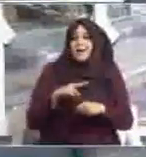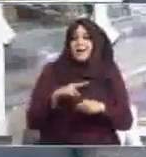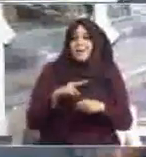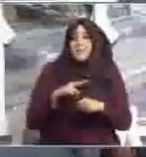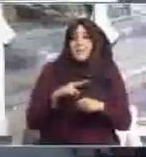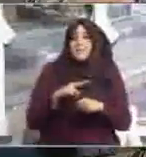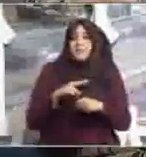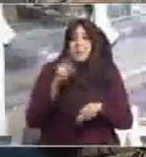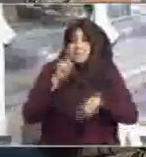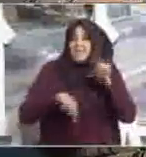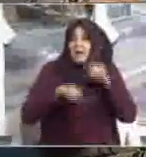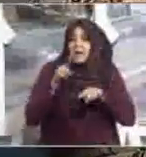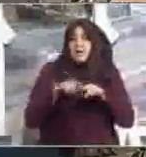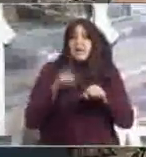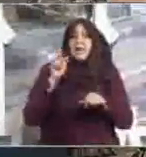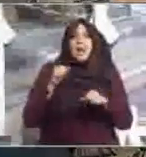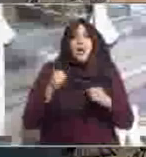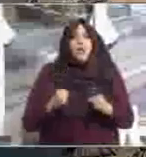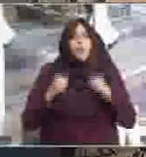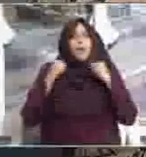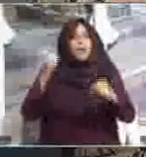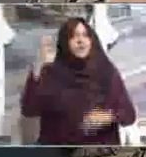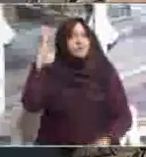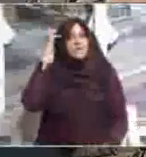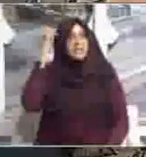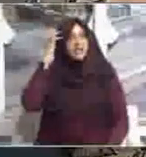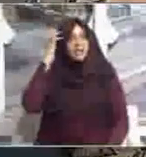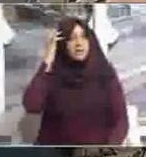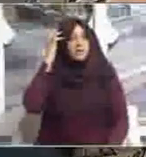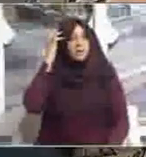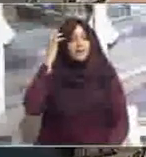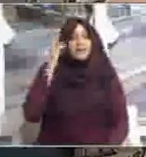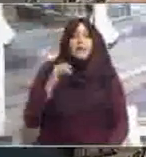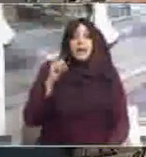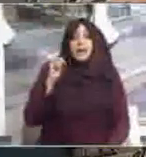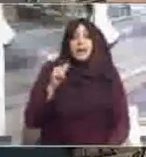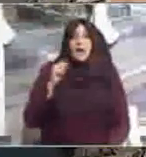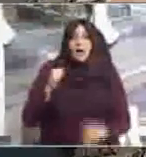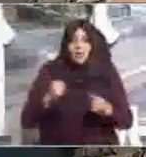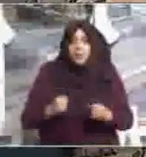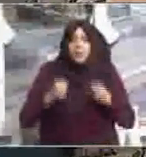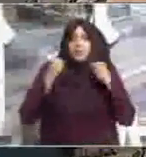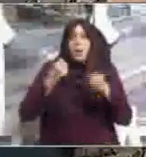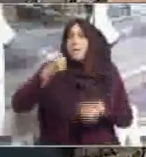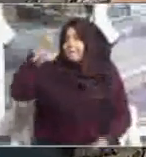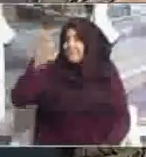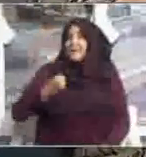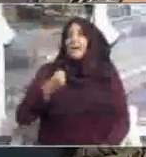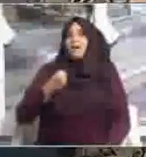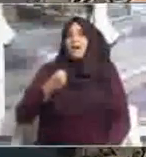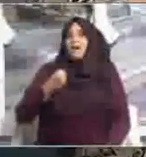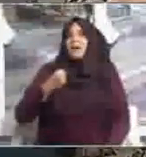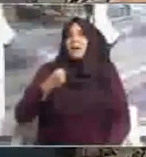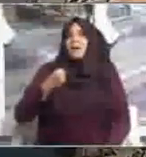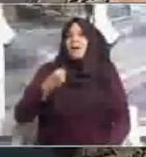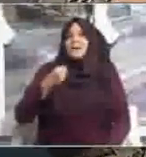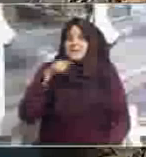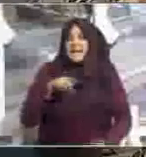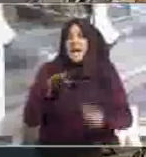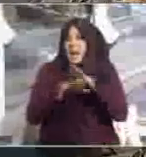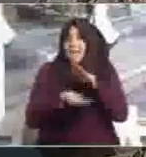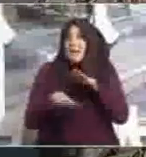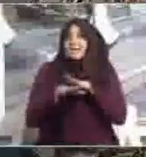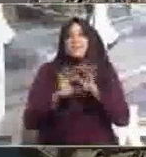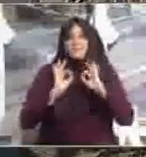هذه الكلمة. كاين شجاعة مادية وكاين شجاعة معنوية. معنوية الشجاعة المعنوية هي أصل من أصول أخلاق كثيرة بالضبط